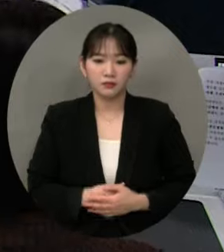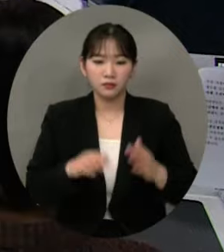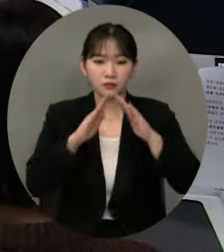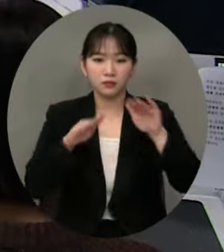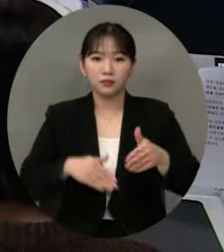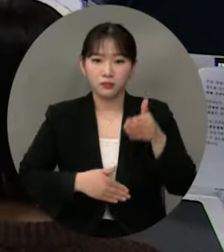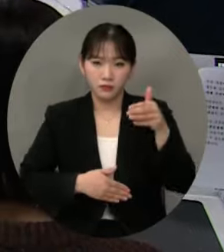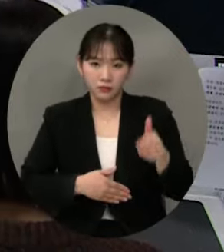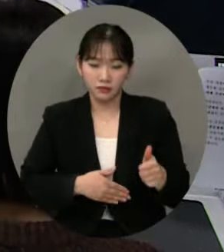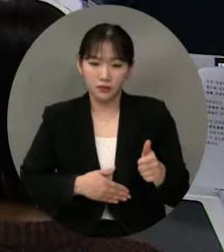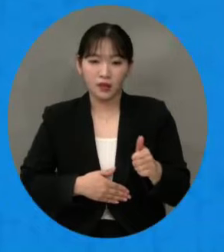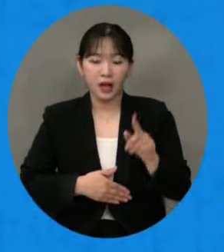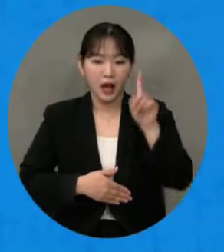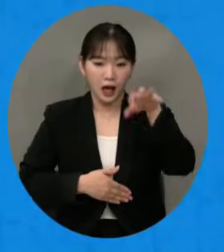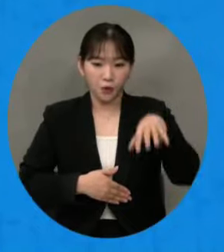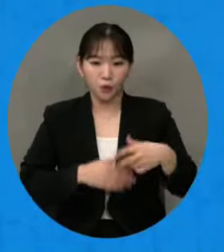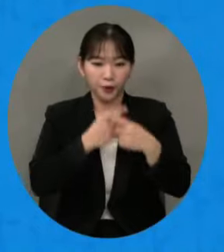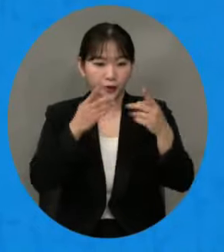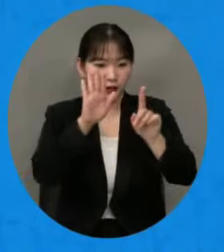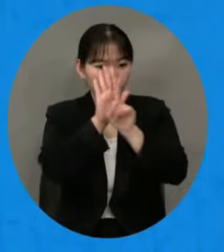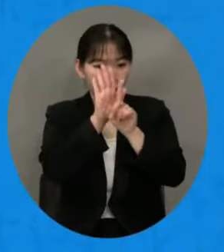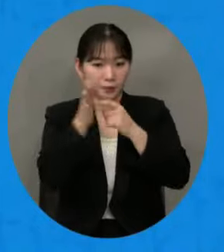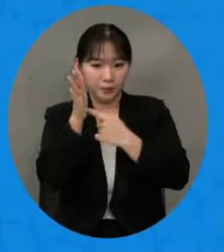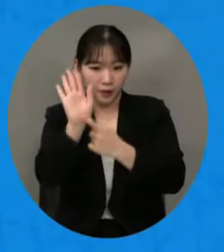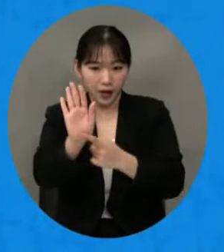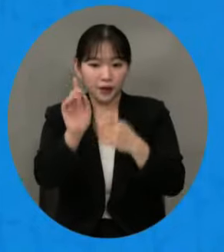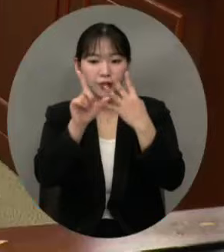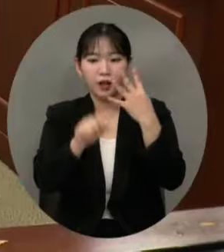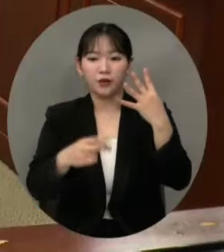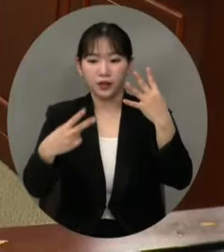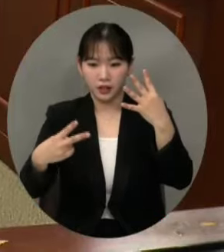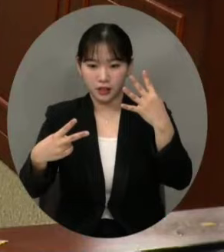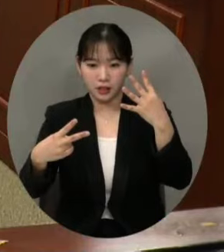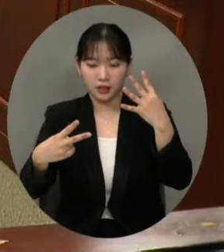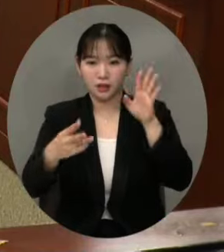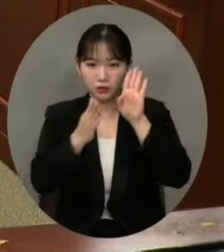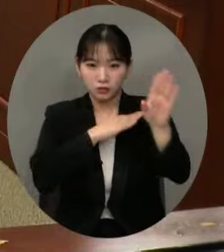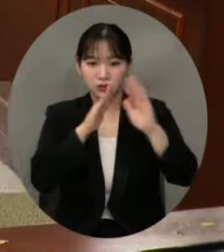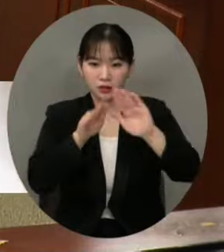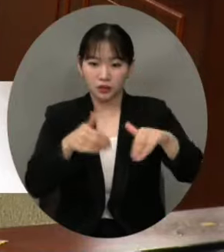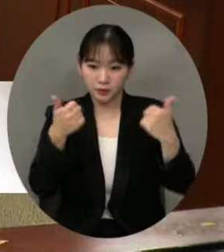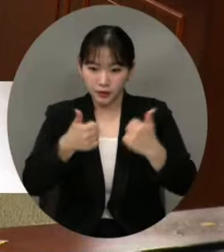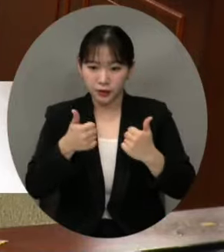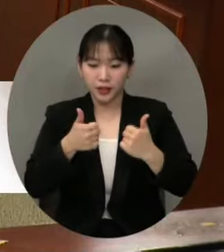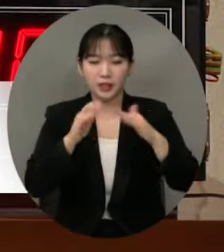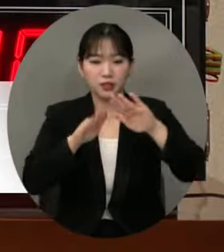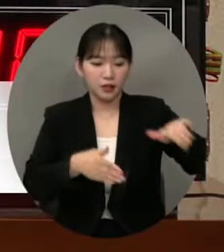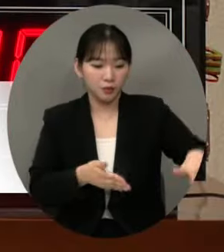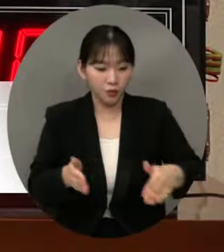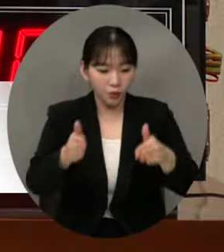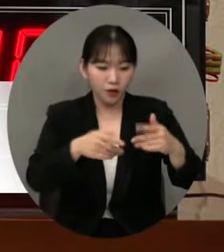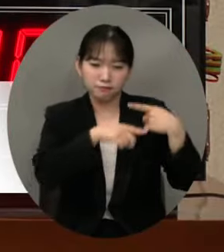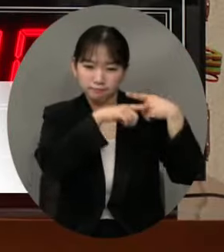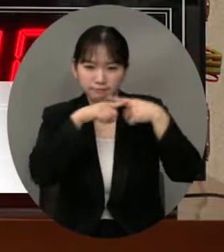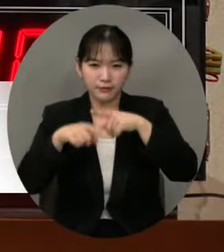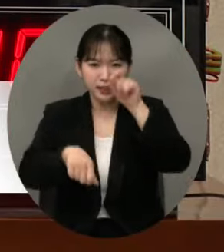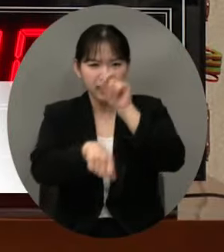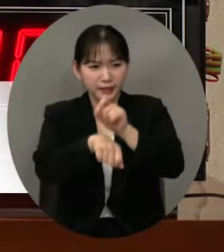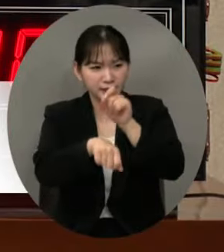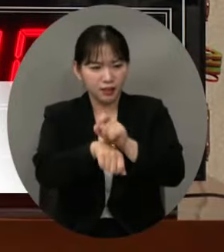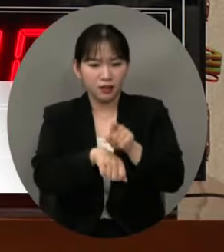김영록 전남지사가 단일의대 공모를 발표한 것은 4월 2일. 이후 전남도의회가 전남도의 일방적